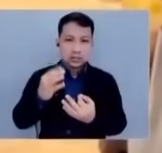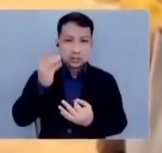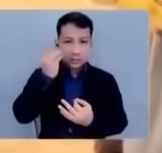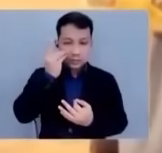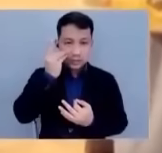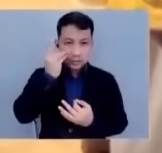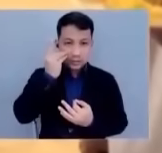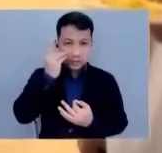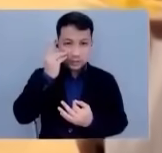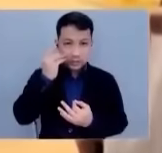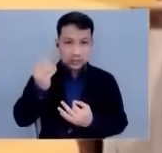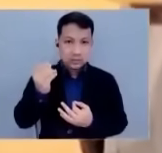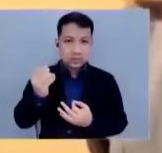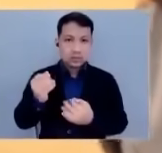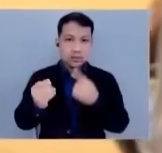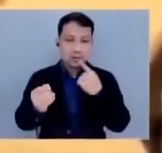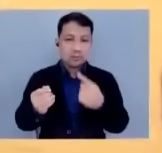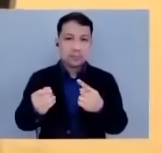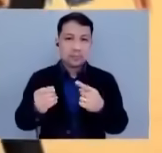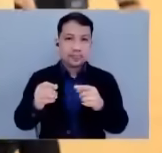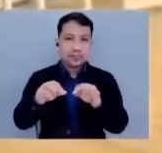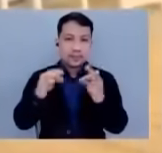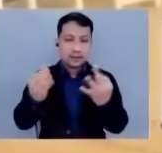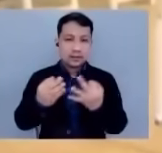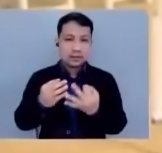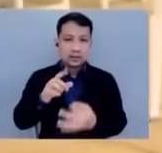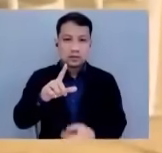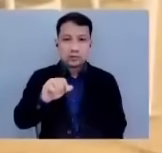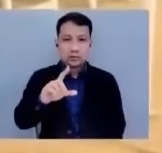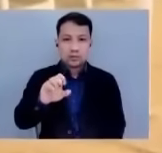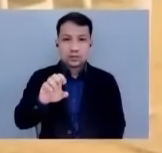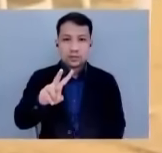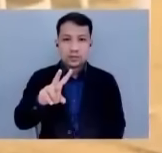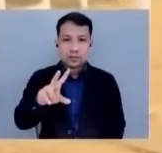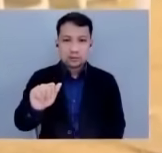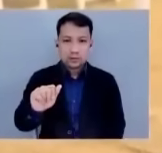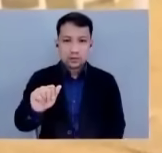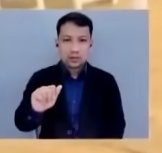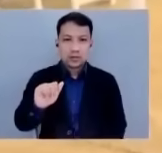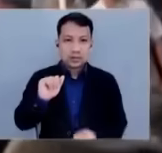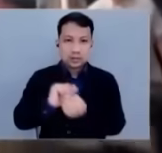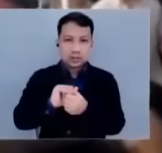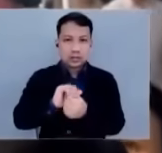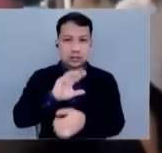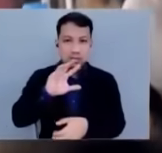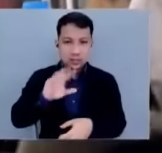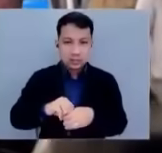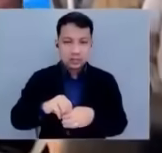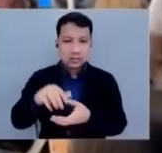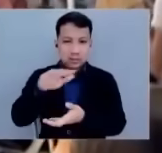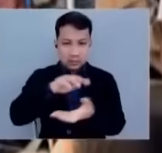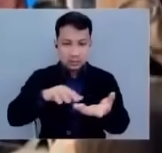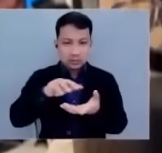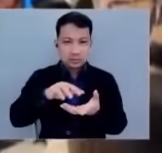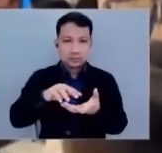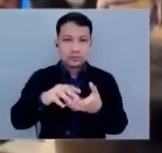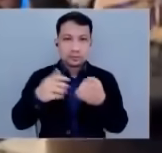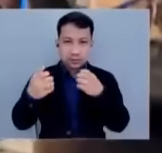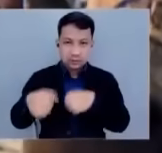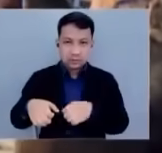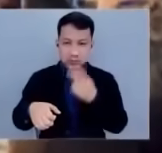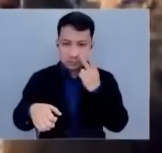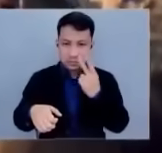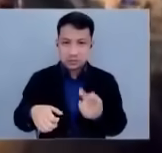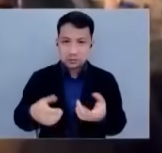ang matriarch ng Padilla clan na si Lola Eva, hindi rin pinalampas ang party. Sa mismong event,